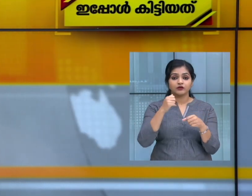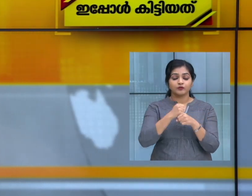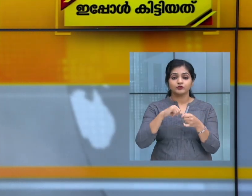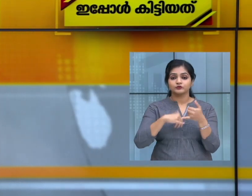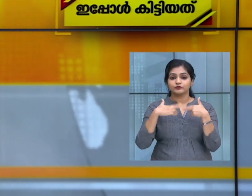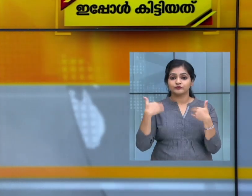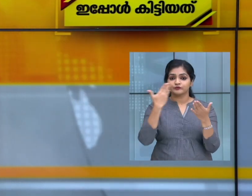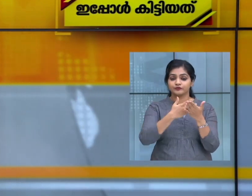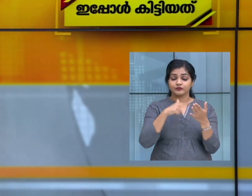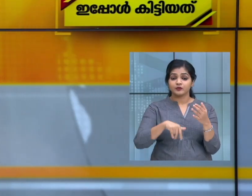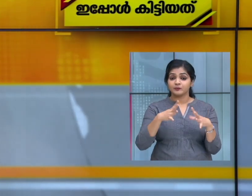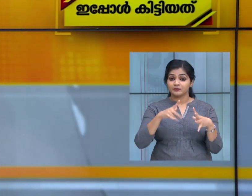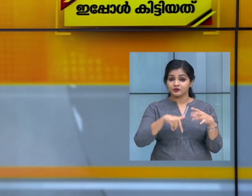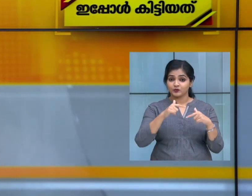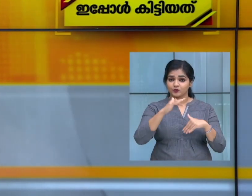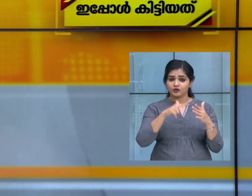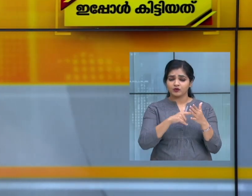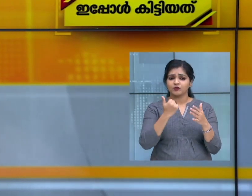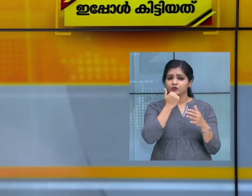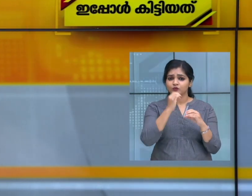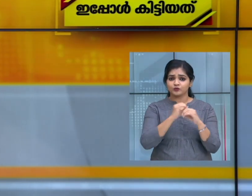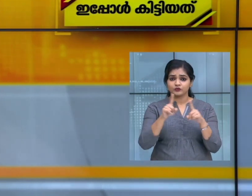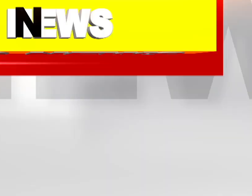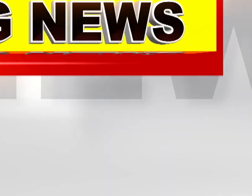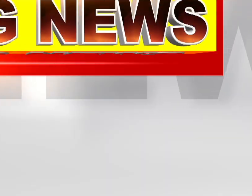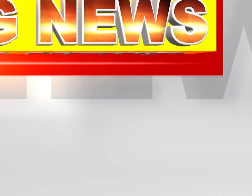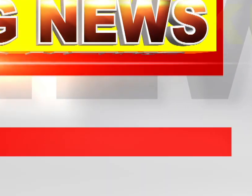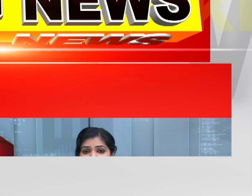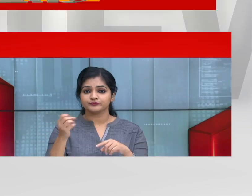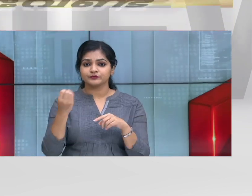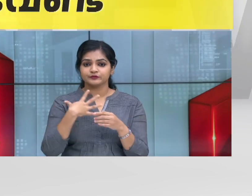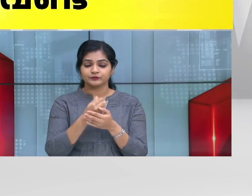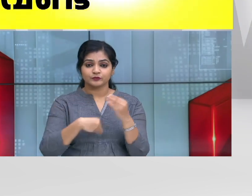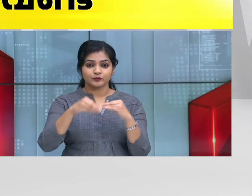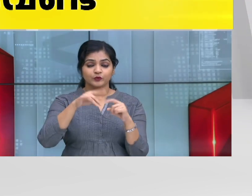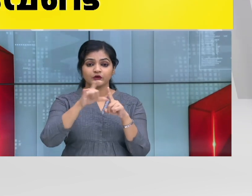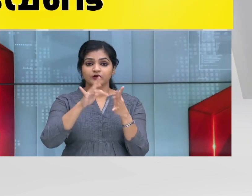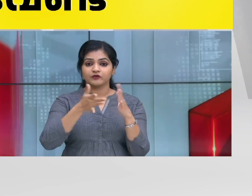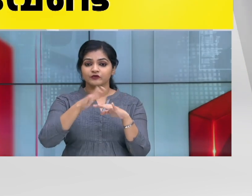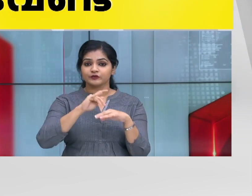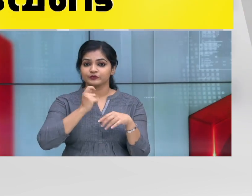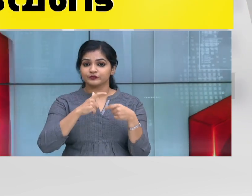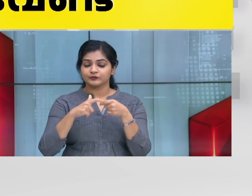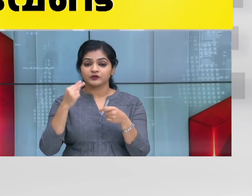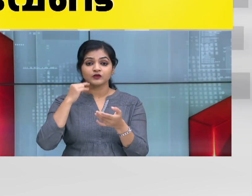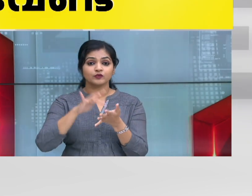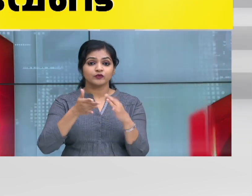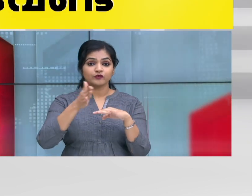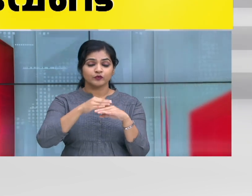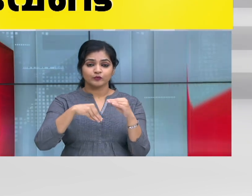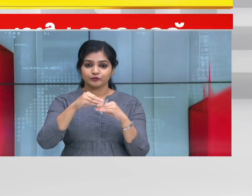യന്ത്രങ്ങൾ കുറ്റമറ്റതാണെന്ന് മുഖ്യ തെരഞ്ഞെടുപ്പ് ഓഫീസർ സഞ്ജയ് കൗളും പറഞ്ഞു. രാധാകൃഷ്ണൻ ഡൽഹിയിൽ നിന്ന്, അതോടൊപ്പം തന്നെ തിരുവനന്തപുരത്ത് MG പ്രദേശ്